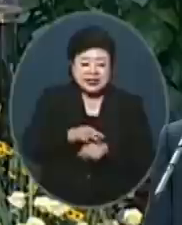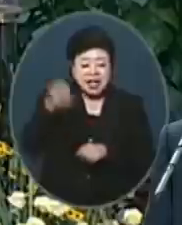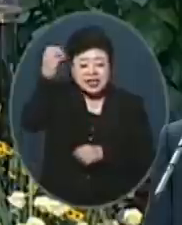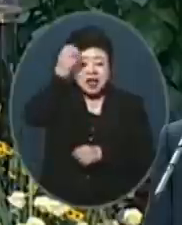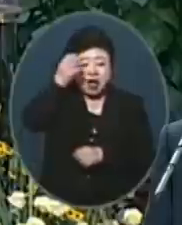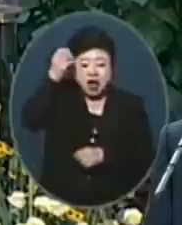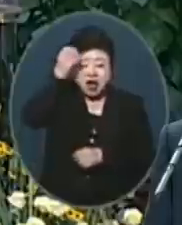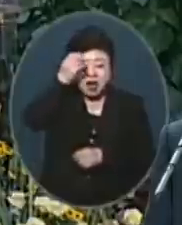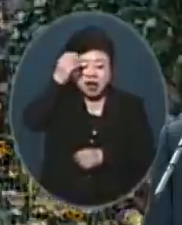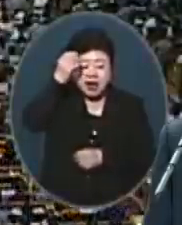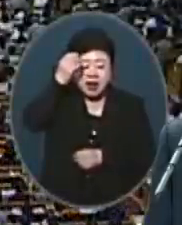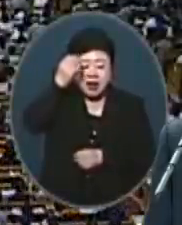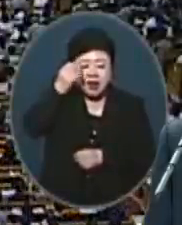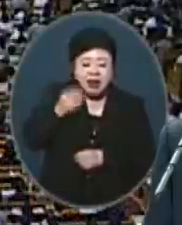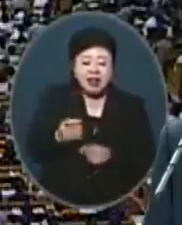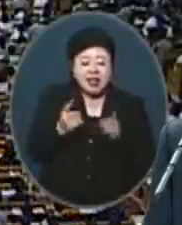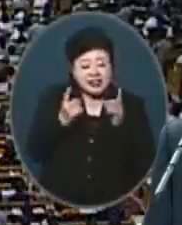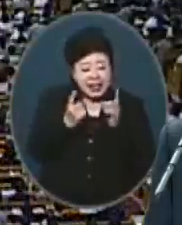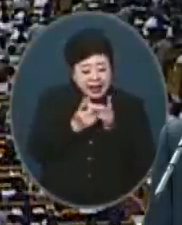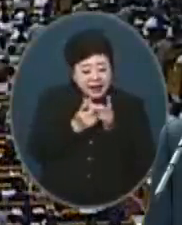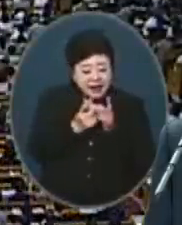영을 대하여